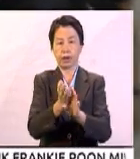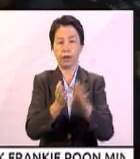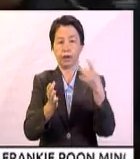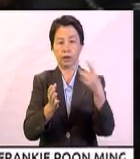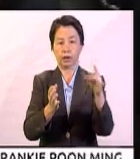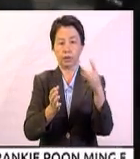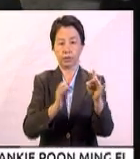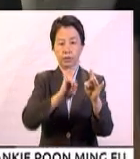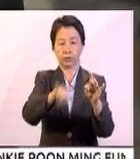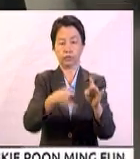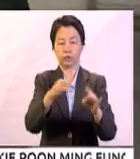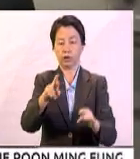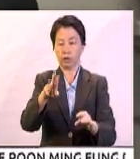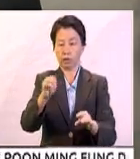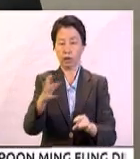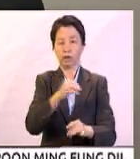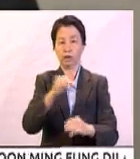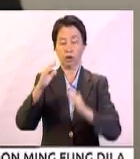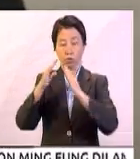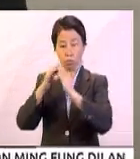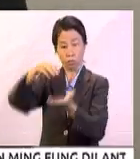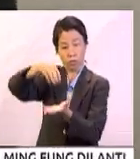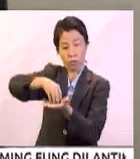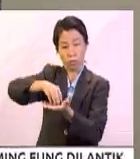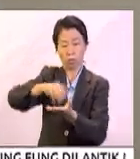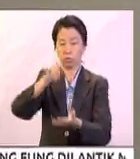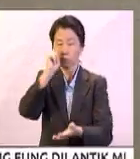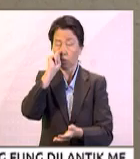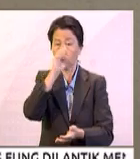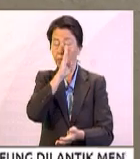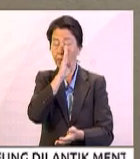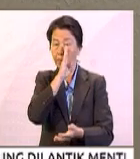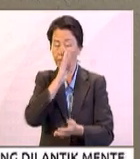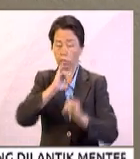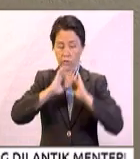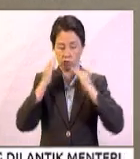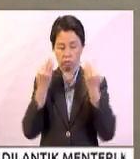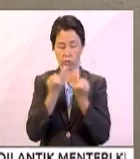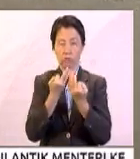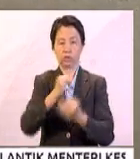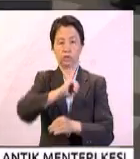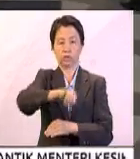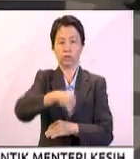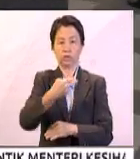18 juta ringgit dan banglo di Tanjung Bungah milik keluarga Jo Lo.